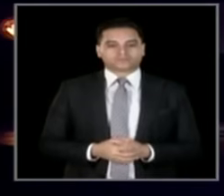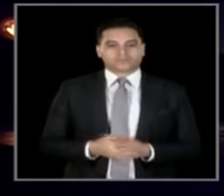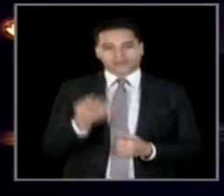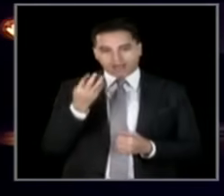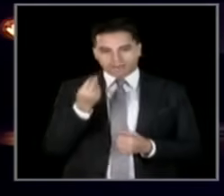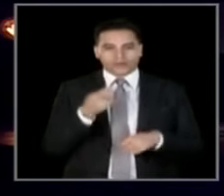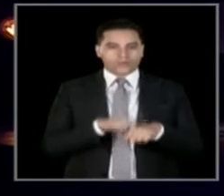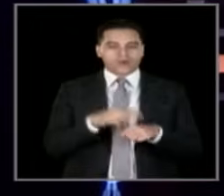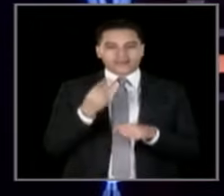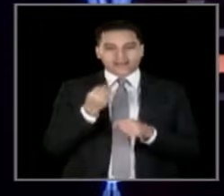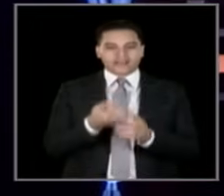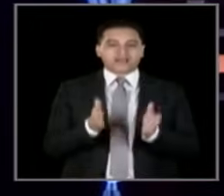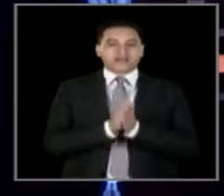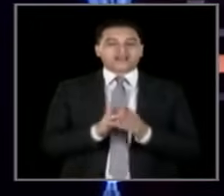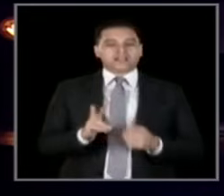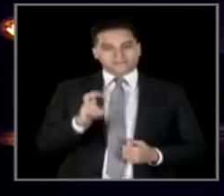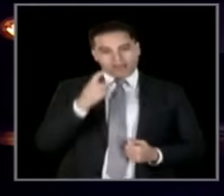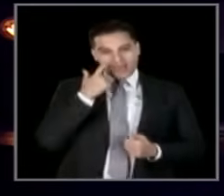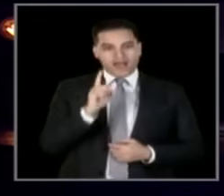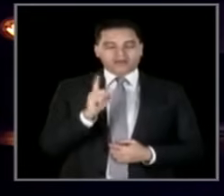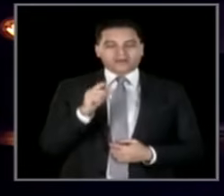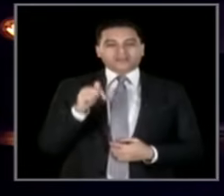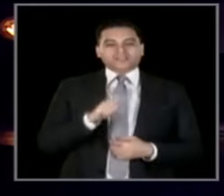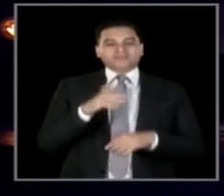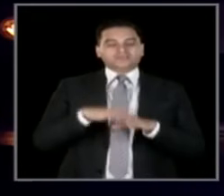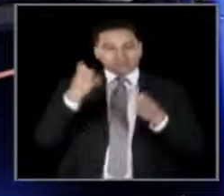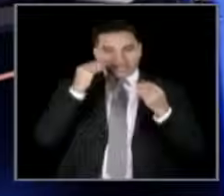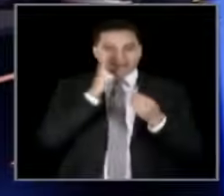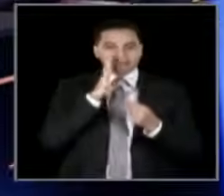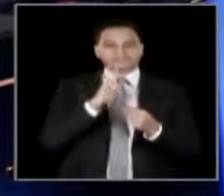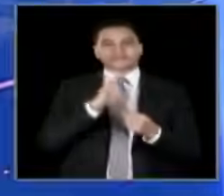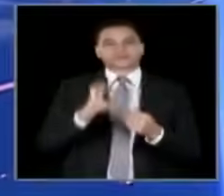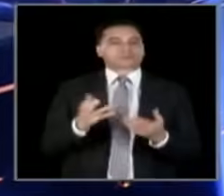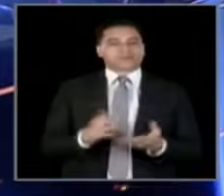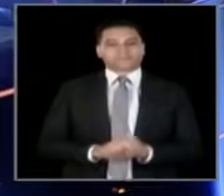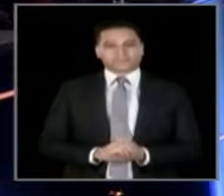أربعين و30 70 تفرق. علم والسؤال هو